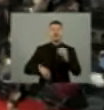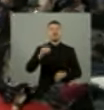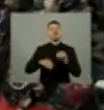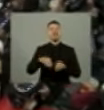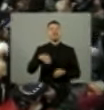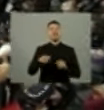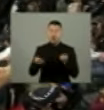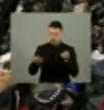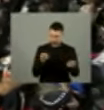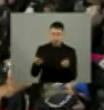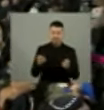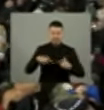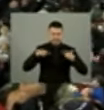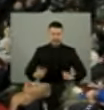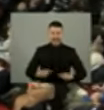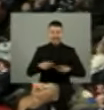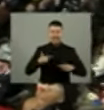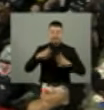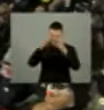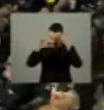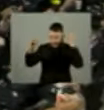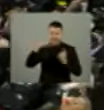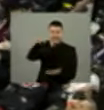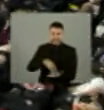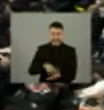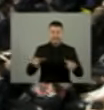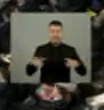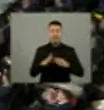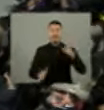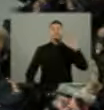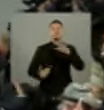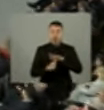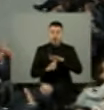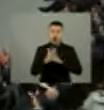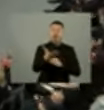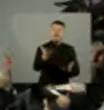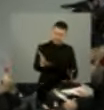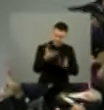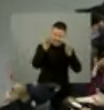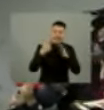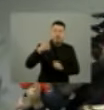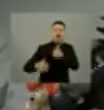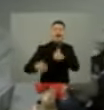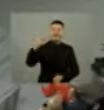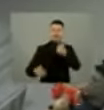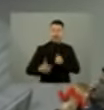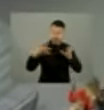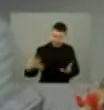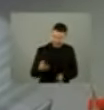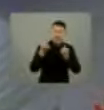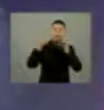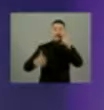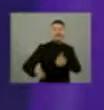Νομίζω ότι αν βρεθεί ένας αντίπαλος, δεν νομίζω ότι θα τεθεί ζήτημα συνεδρίου να το αποφασίσει. Πιστεύω ότι μπορεί να